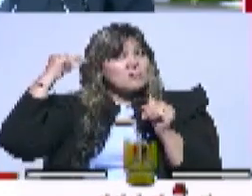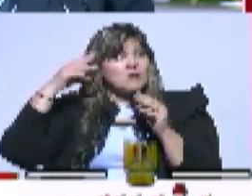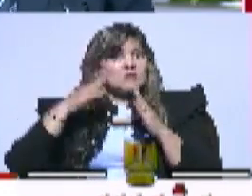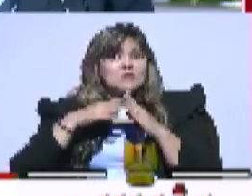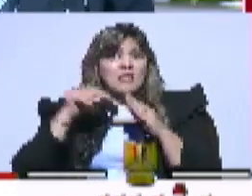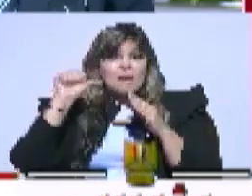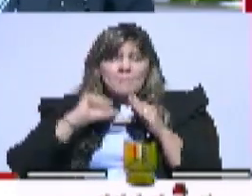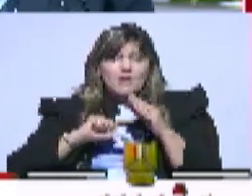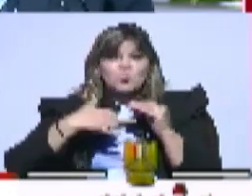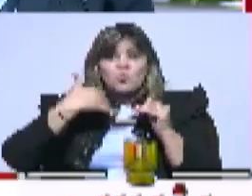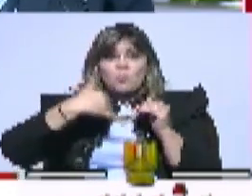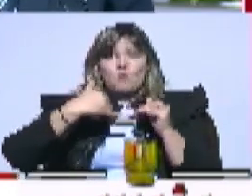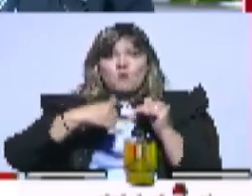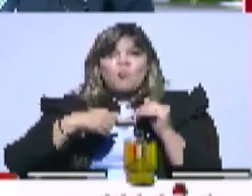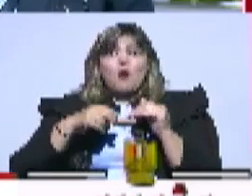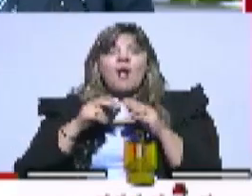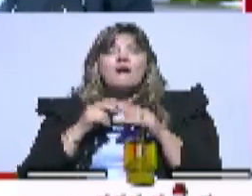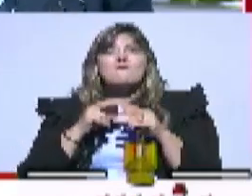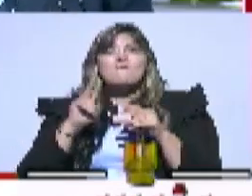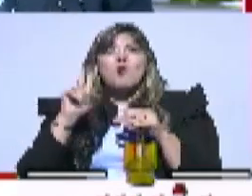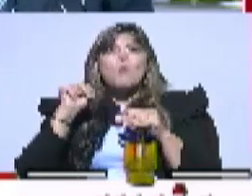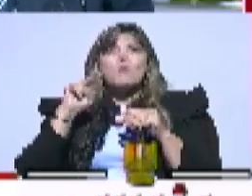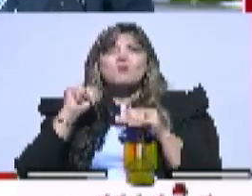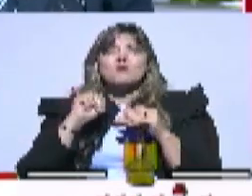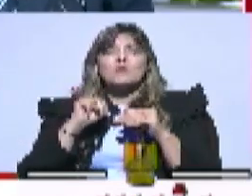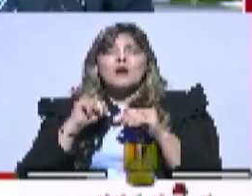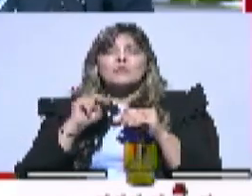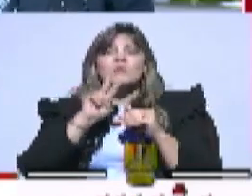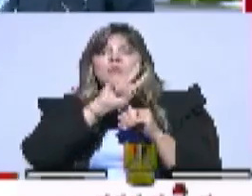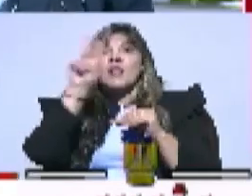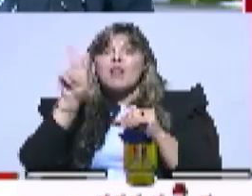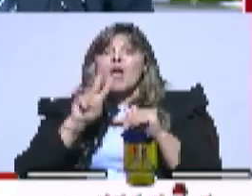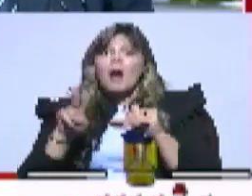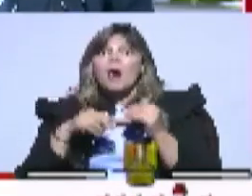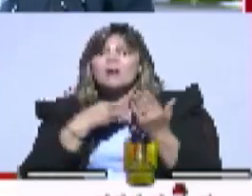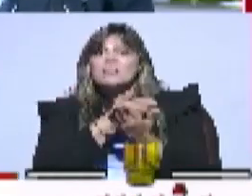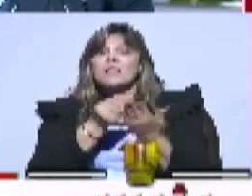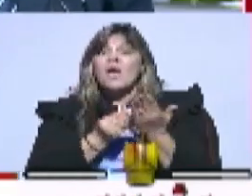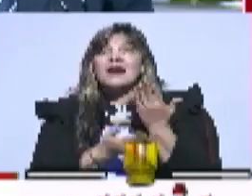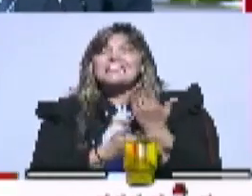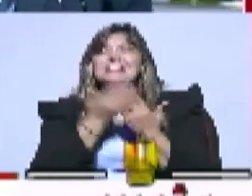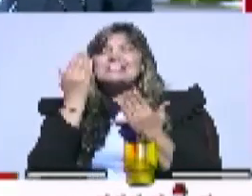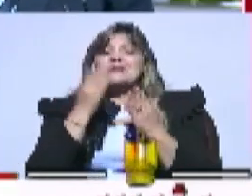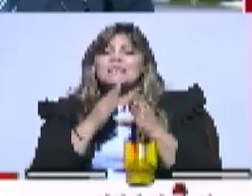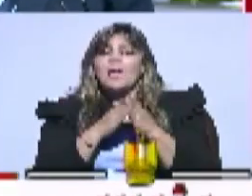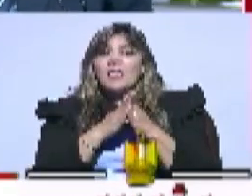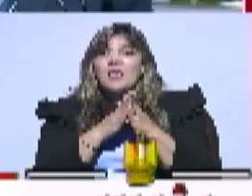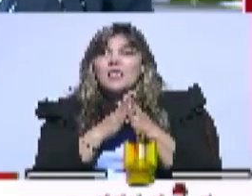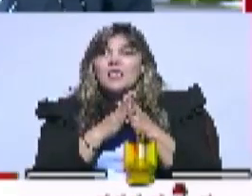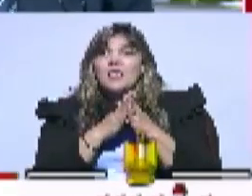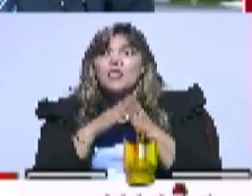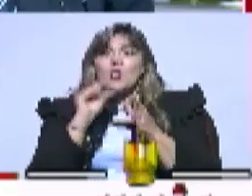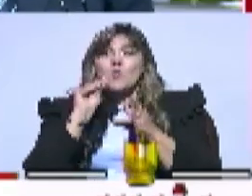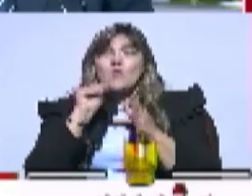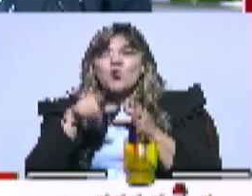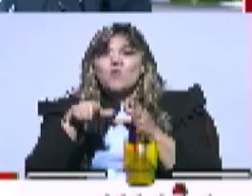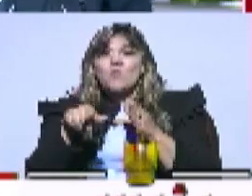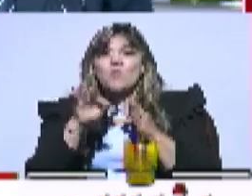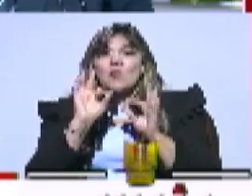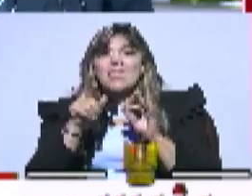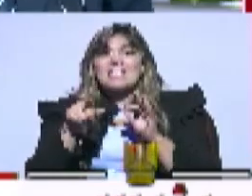نتنياهو ويقف في الأمم المتحدة ويطلع خريطة جديدة مرسومة وآسف بمنتهى الوقاحة يقول هي